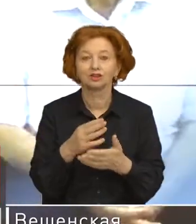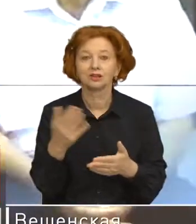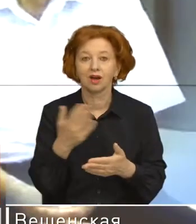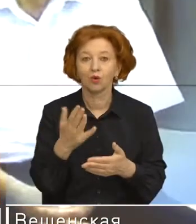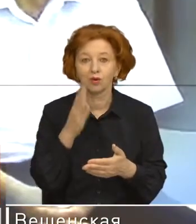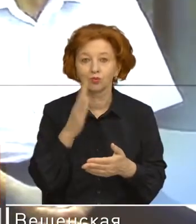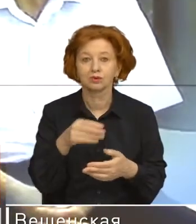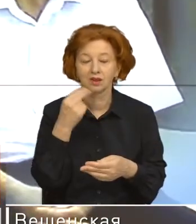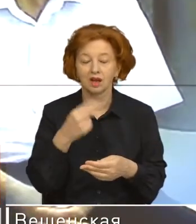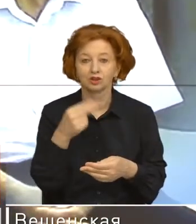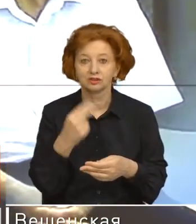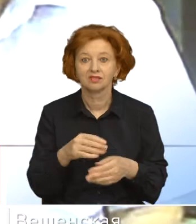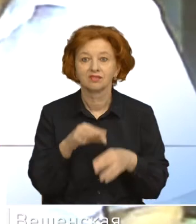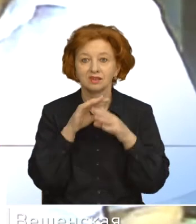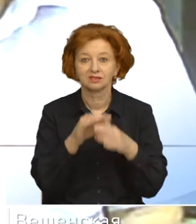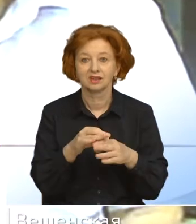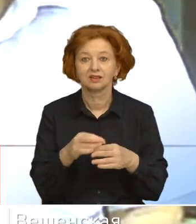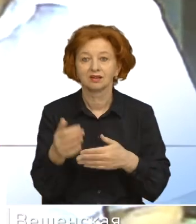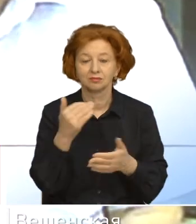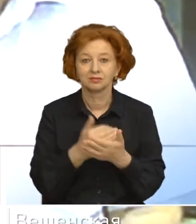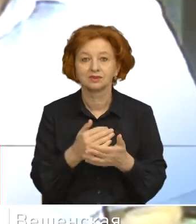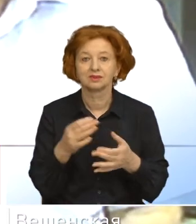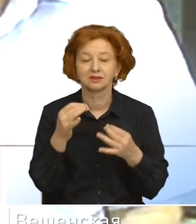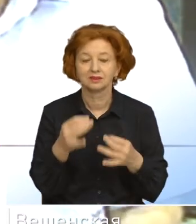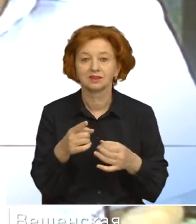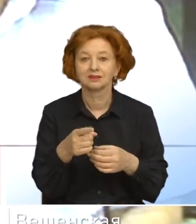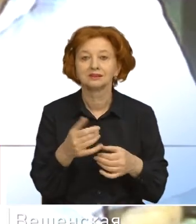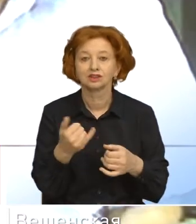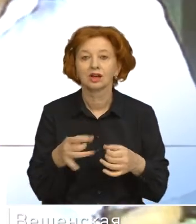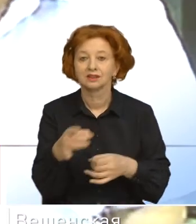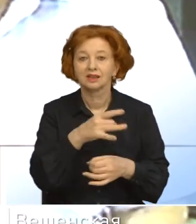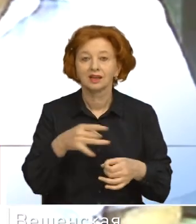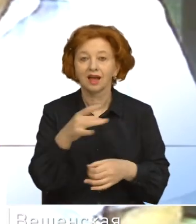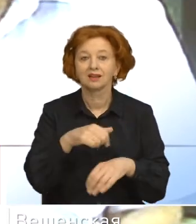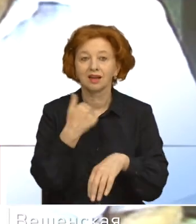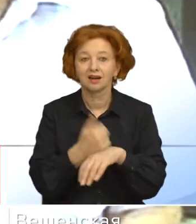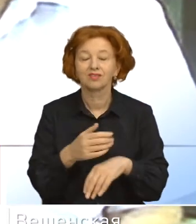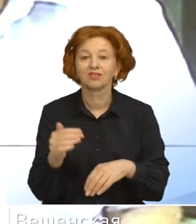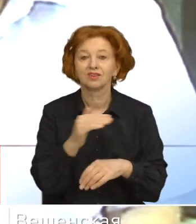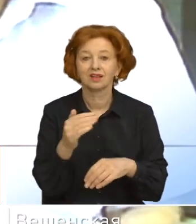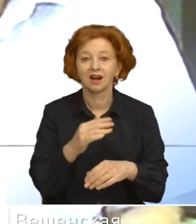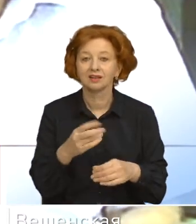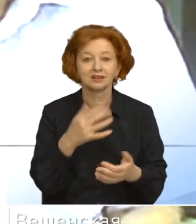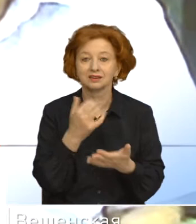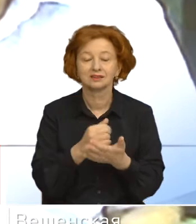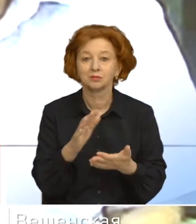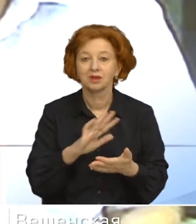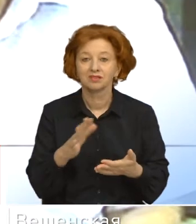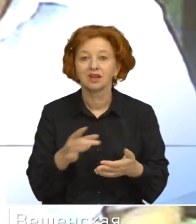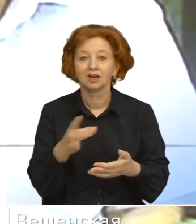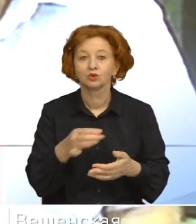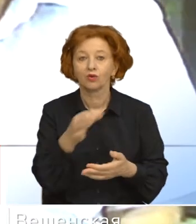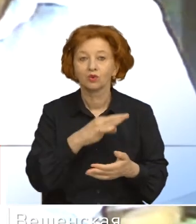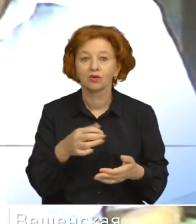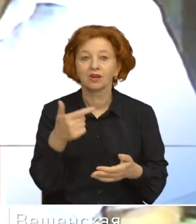расцвету, наверное, черного рынка. Глава регионального представительства Федерации рестораторов и ательеров Ростовской